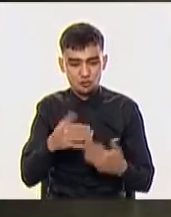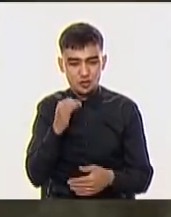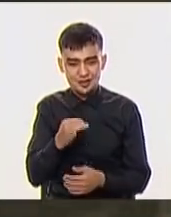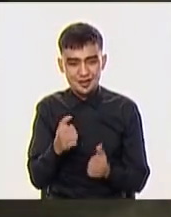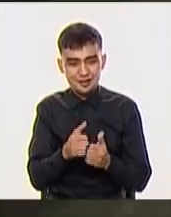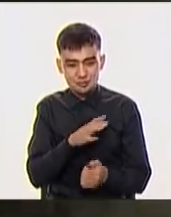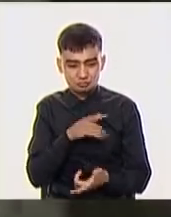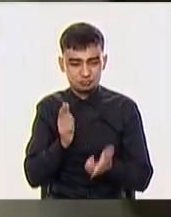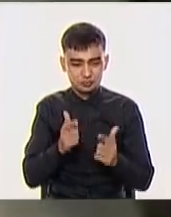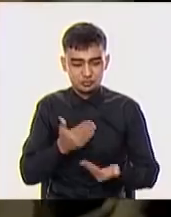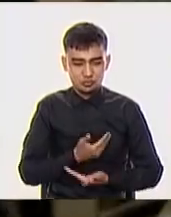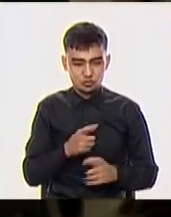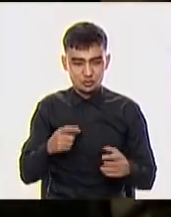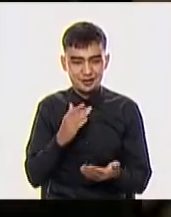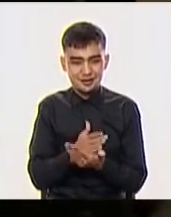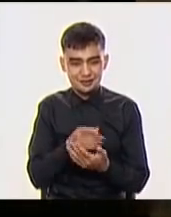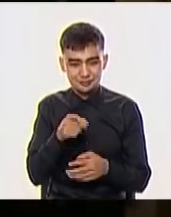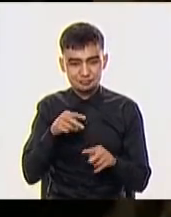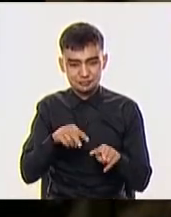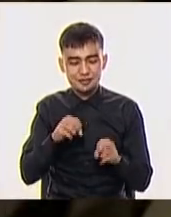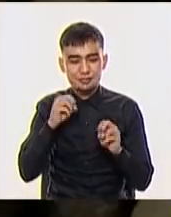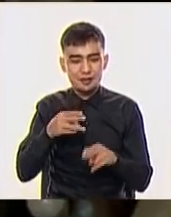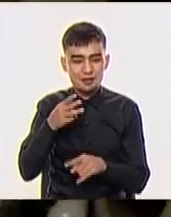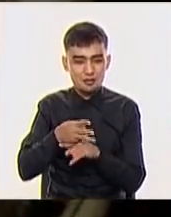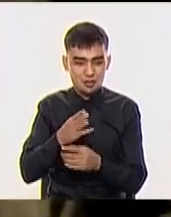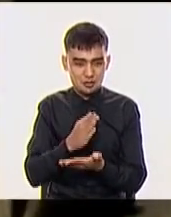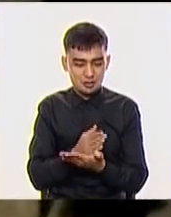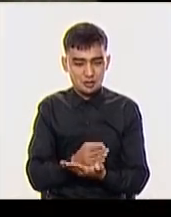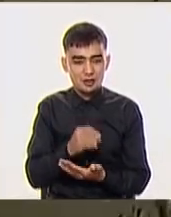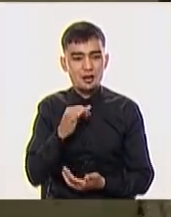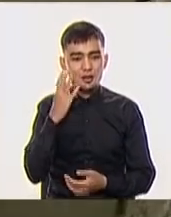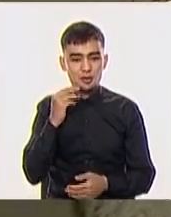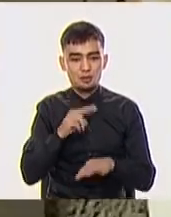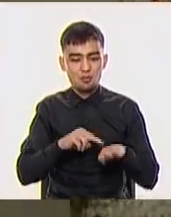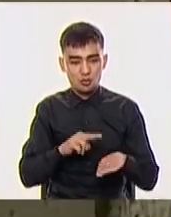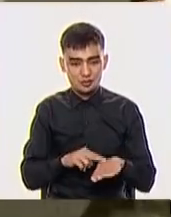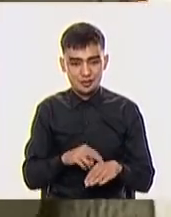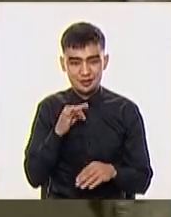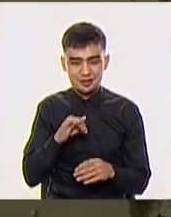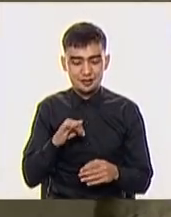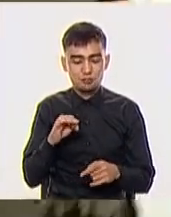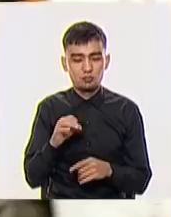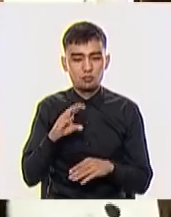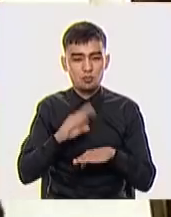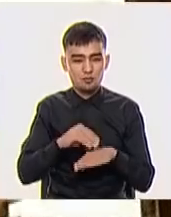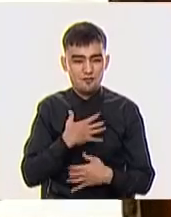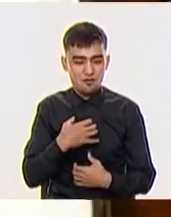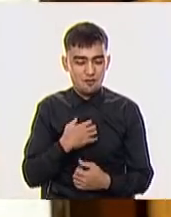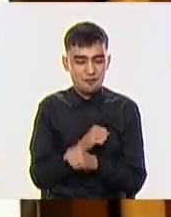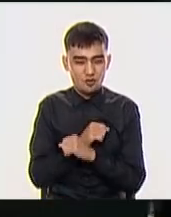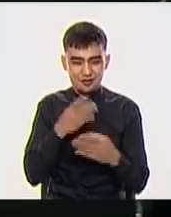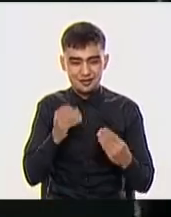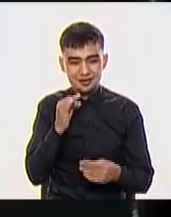жертөледе расында да тұрғындар айтқандай сыртты бақылайтын монитор орналасқан екен. Алматы полициясы соңғы демалыс күндері Томирис